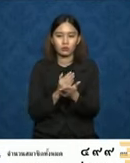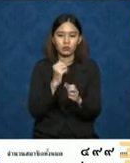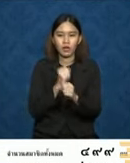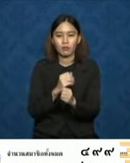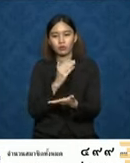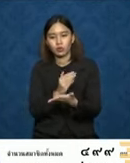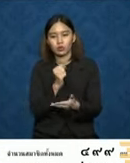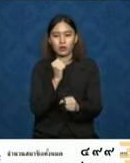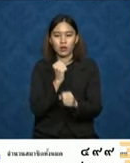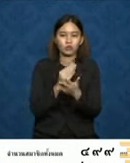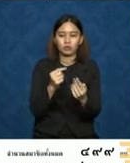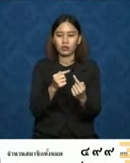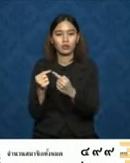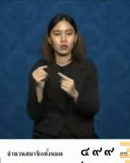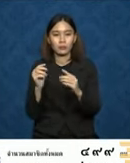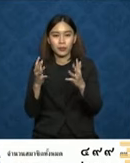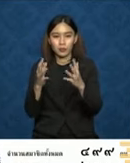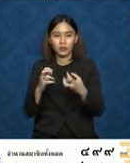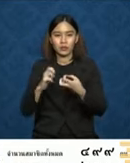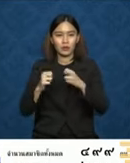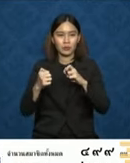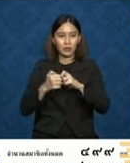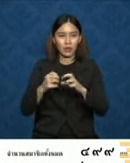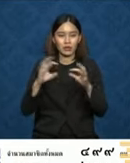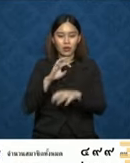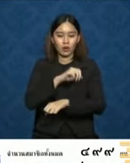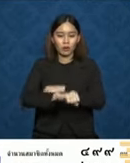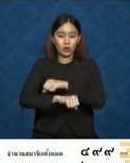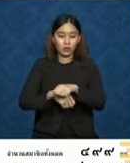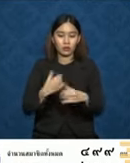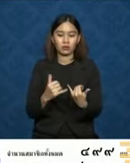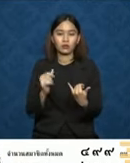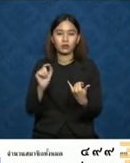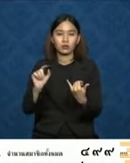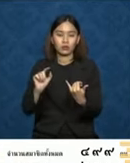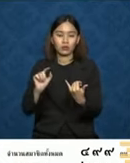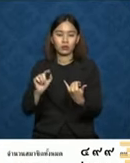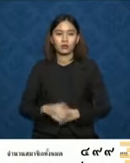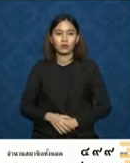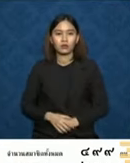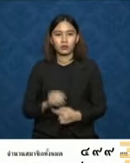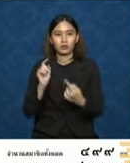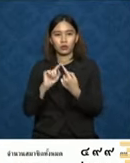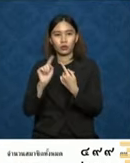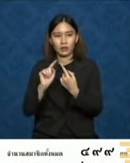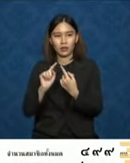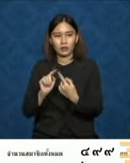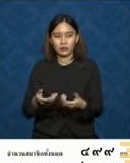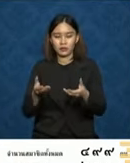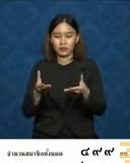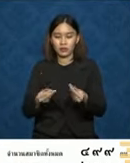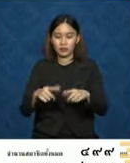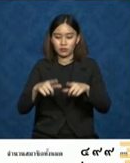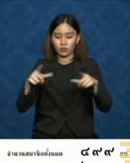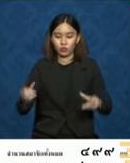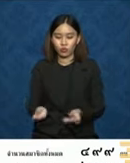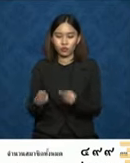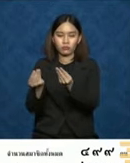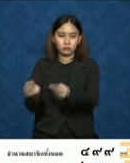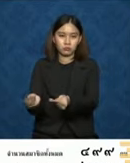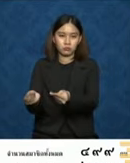นะครับมีการทำที่ไม่ต่อเนื่องมีปัญหาในเรื่องของการก่อสร้างในปัจจุบันนี้ก็คือว่าประเด็นในเรื่องของการส่งมอบที่ดินนะ